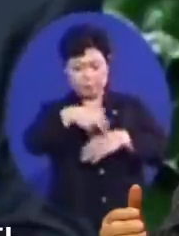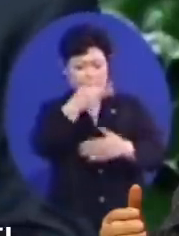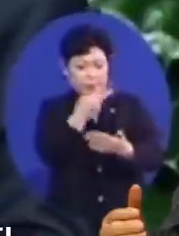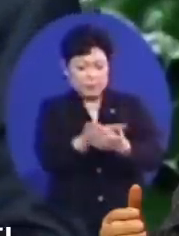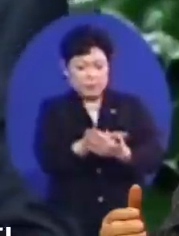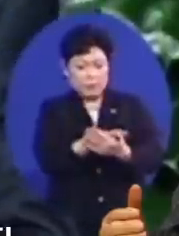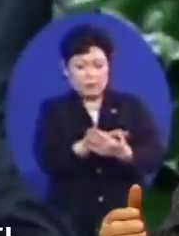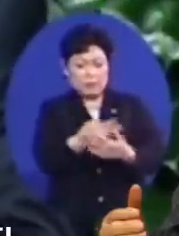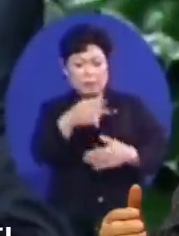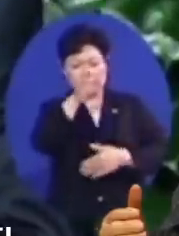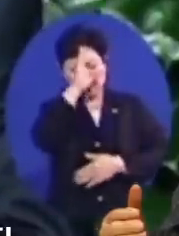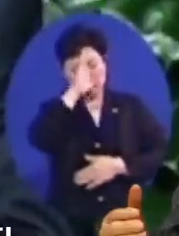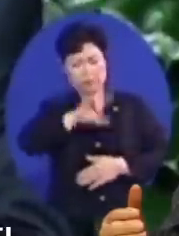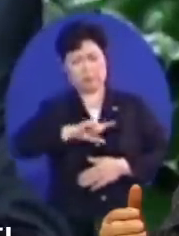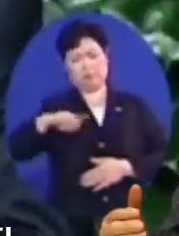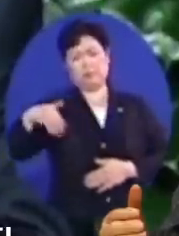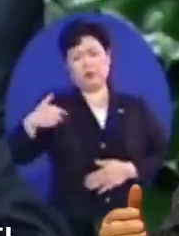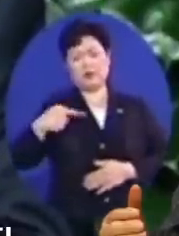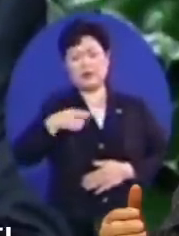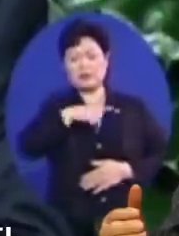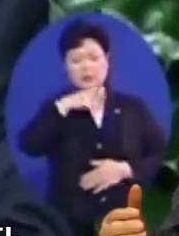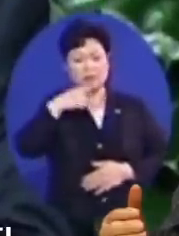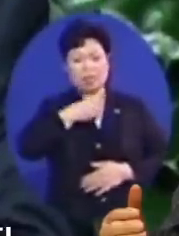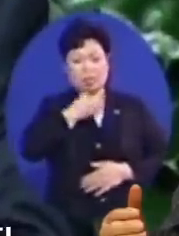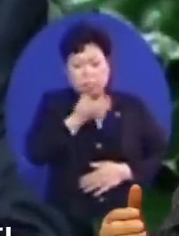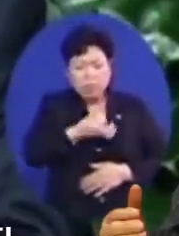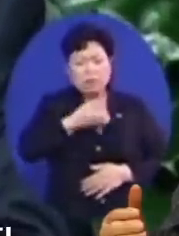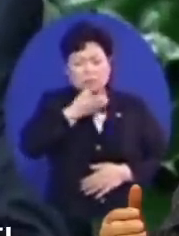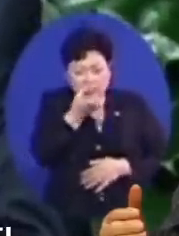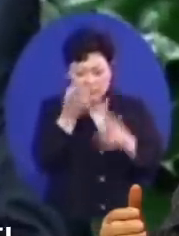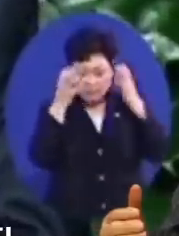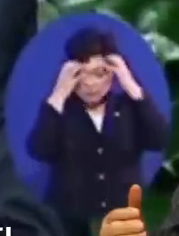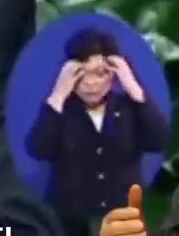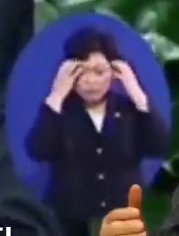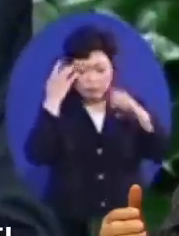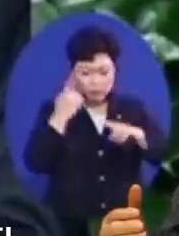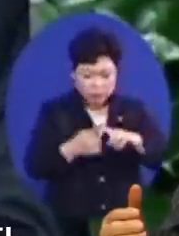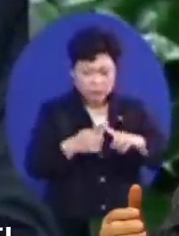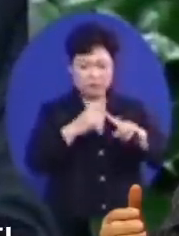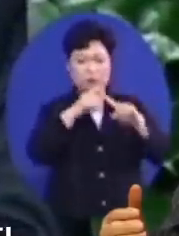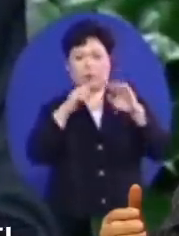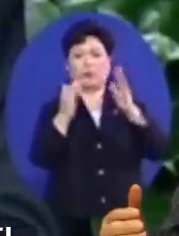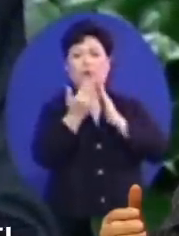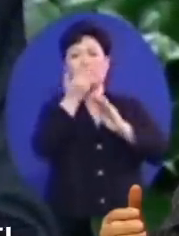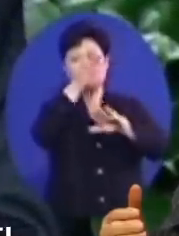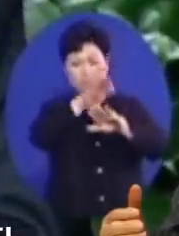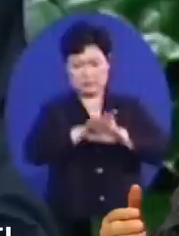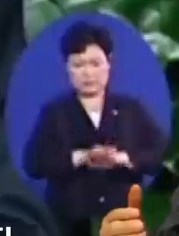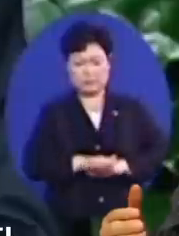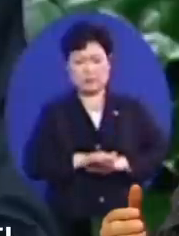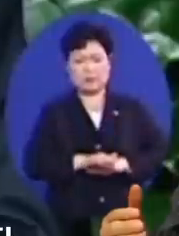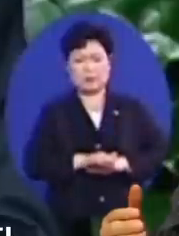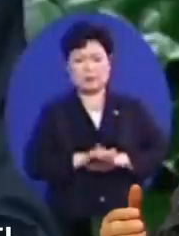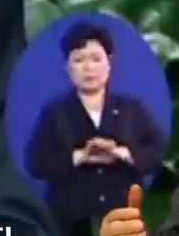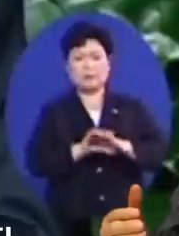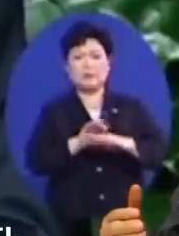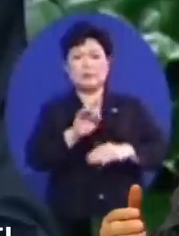병명도 잘 모르는데 입에서 피를 토하고 고통을 당했었습니다. 그런데 그 교회 교인들이